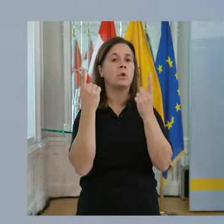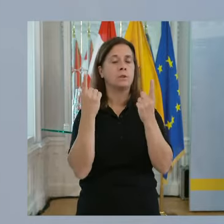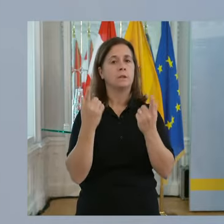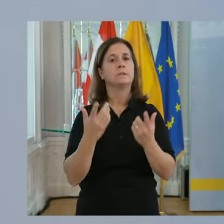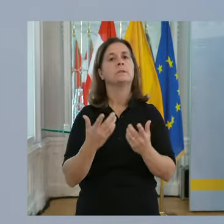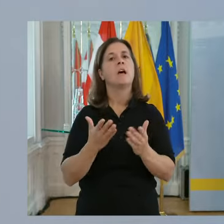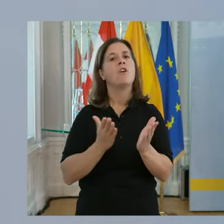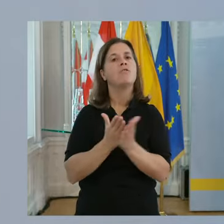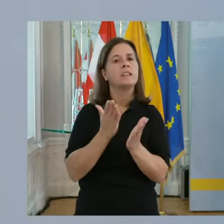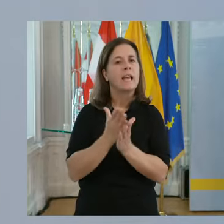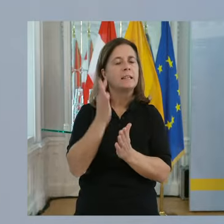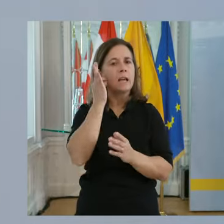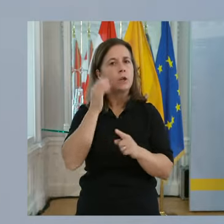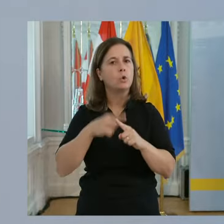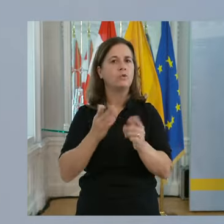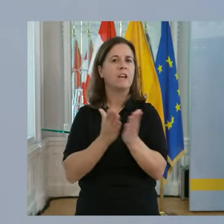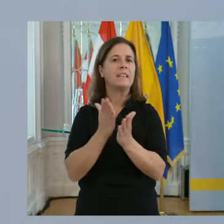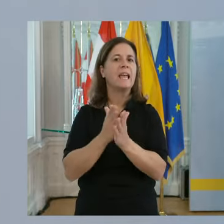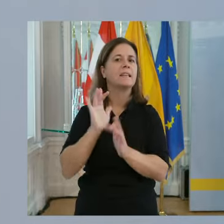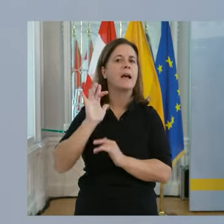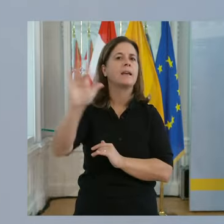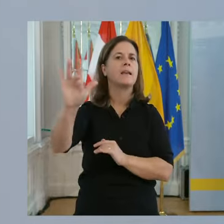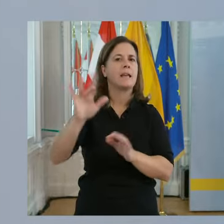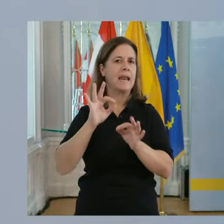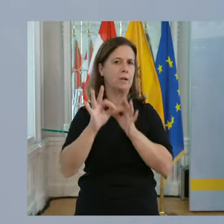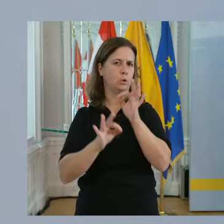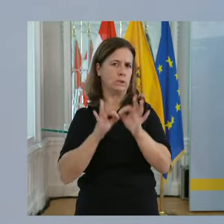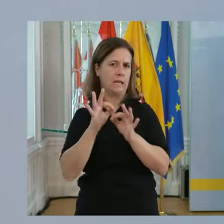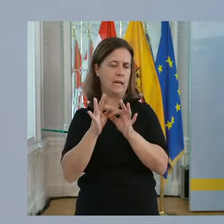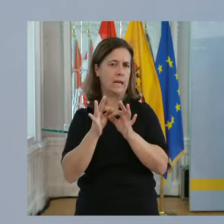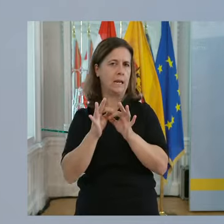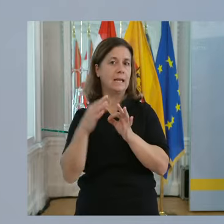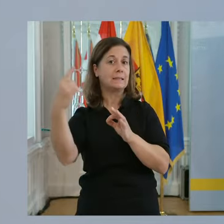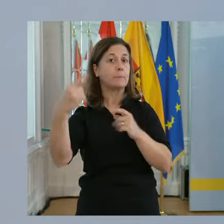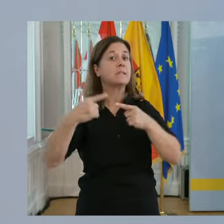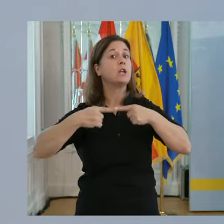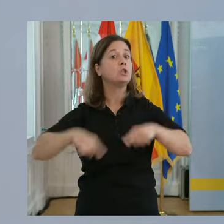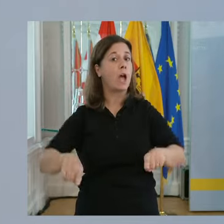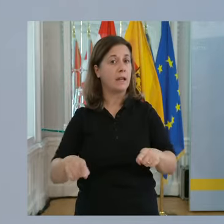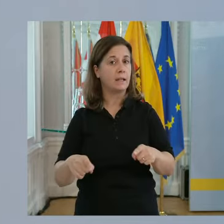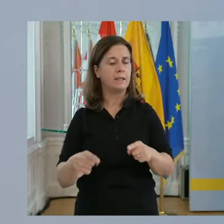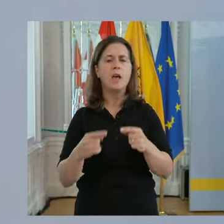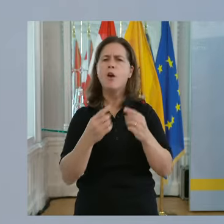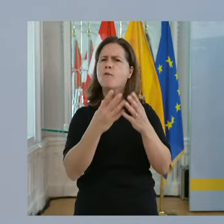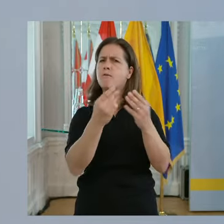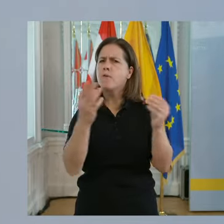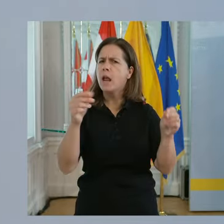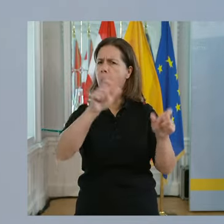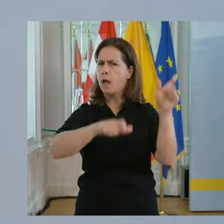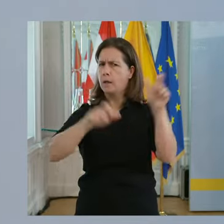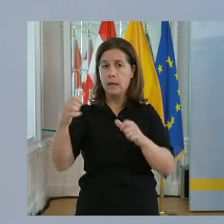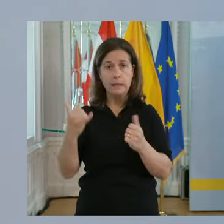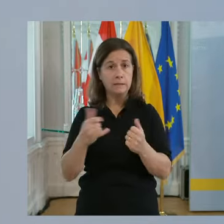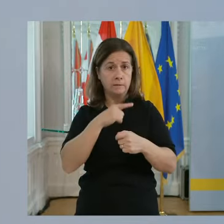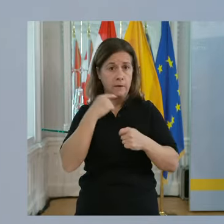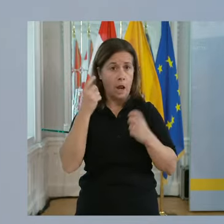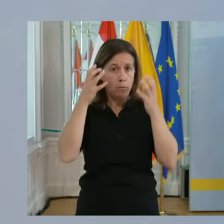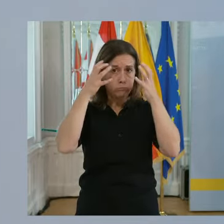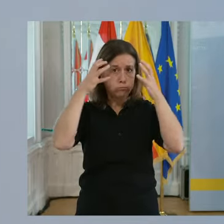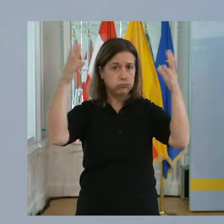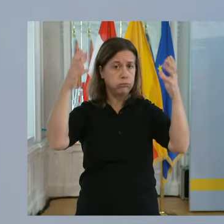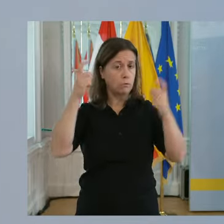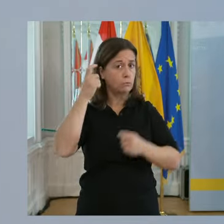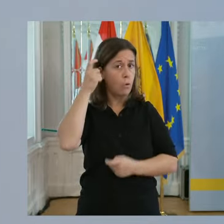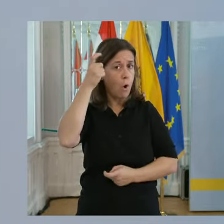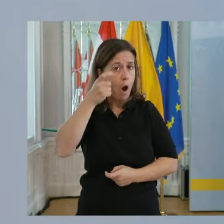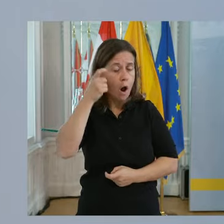die Vertreterinnen und Vertreter der Industrie, an Entscheiderinnen und Entscheider. Viele von Ihnen haben im Moment viele Sorgen, stehen